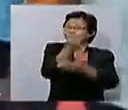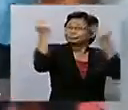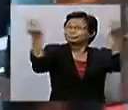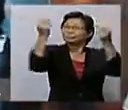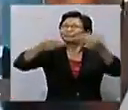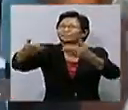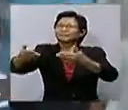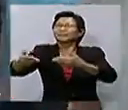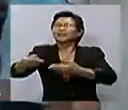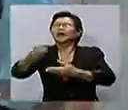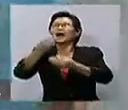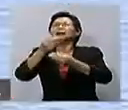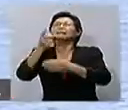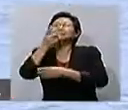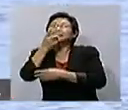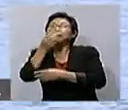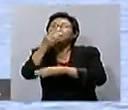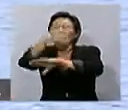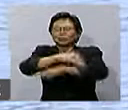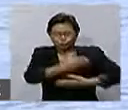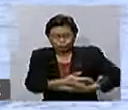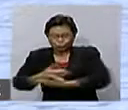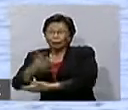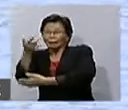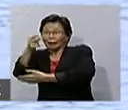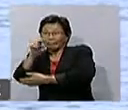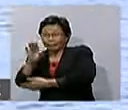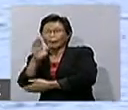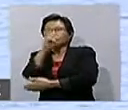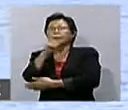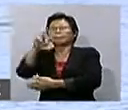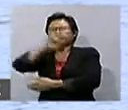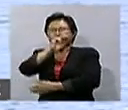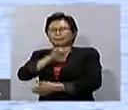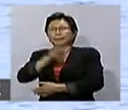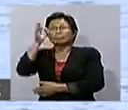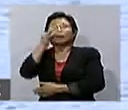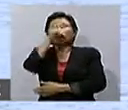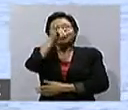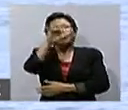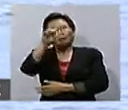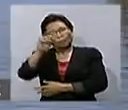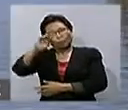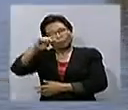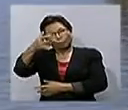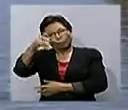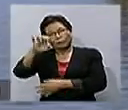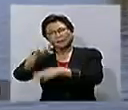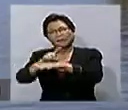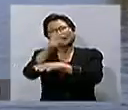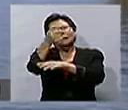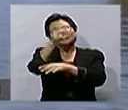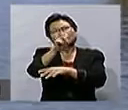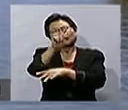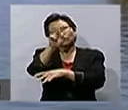majlis resepsi perkahwinan cucu pengerusi TNB yang juga bekas Menteri Persekutuan Tan Sri Leo Mogi di Santubong.